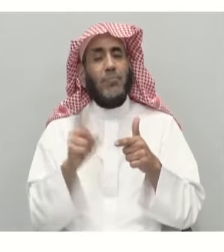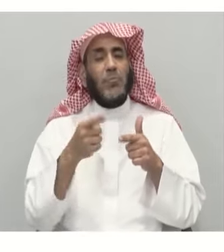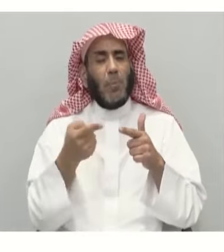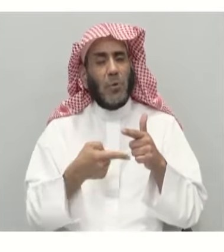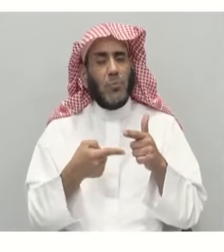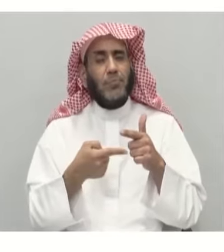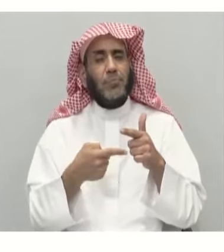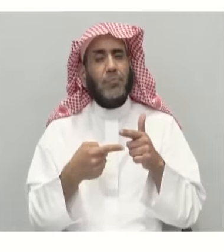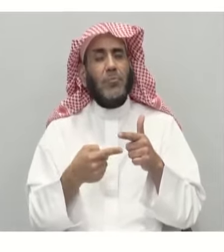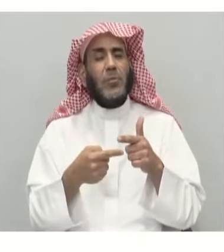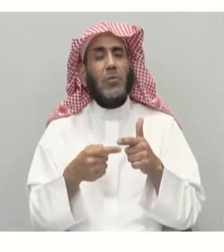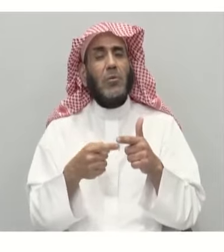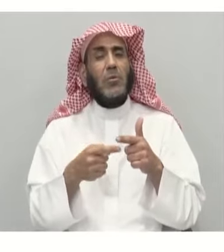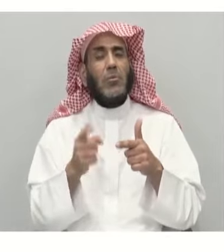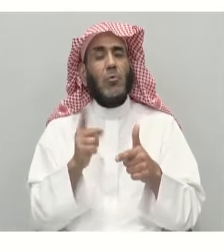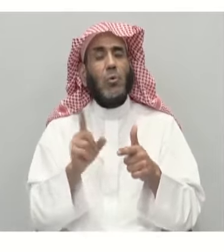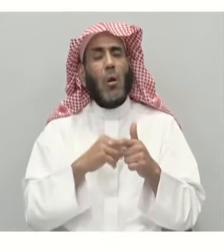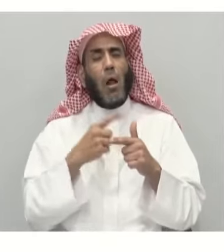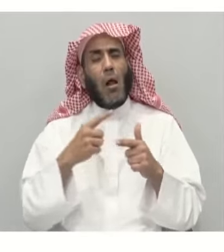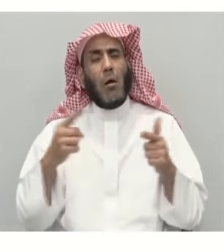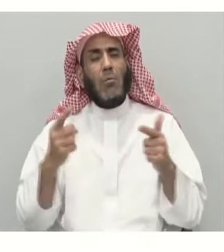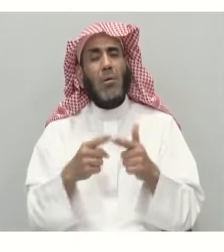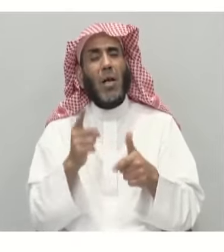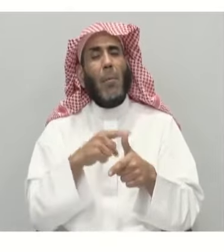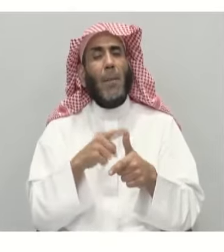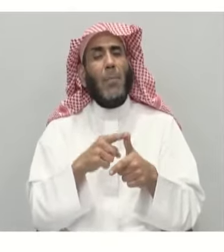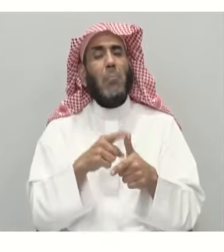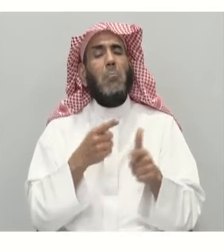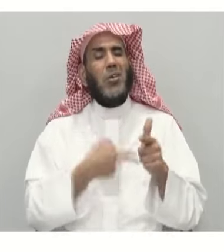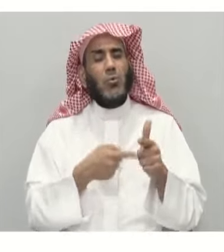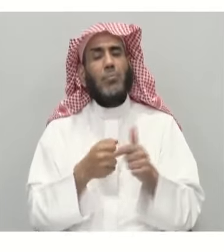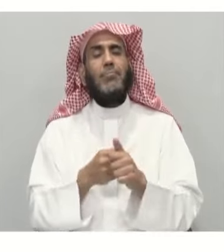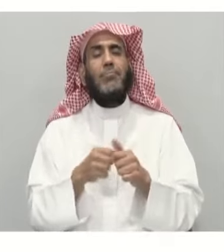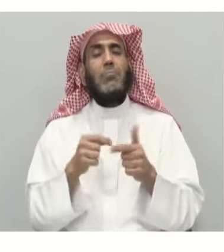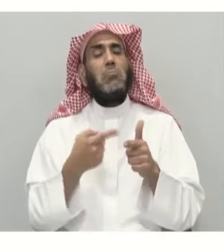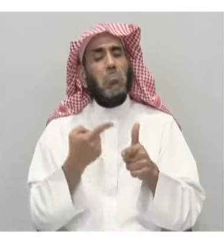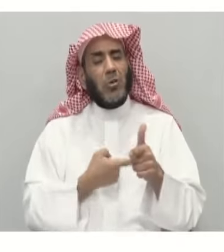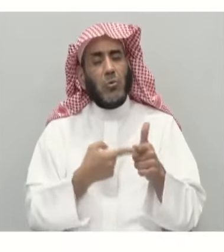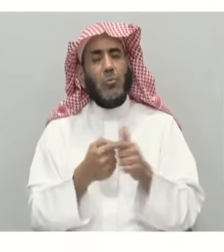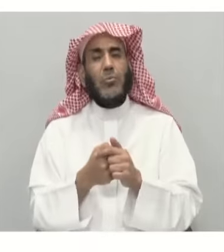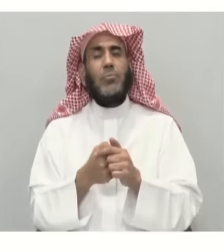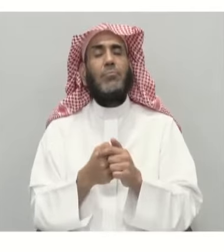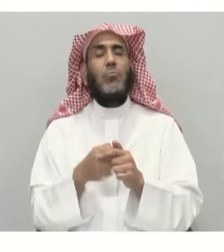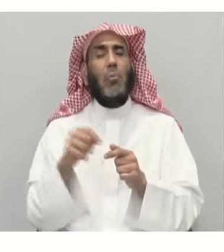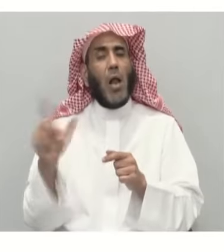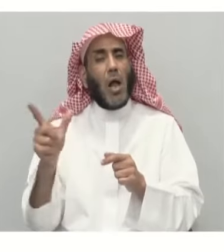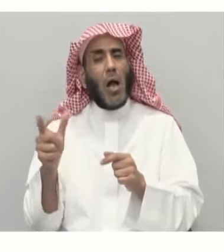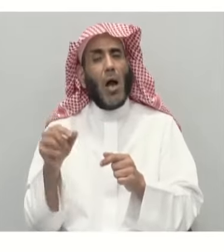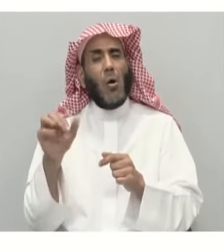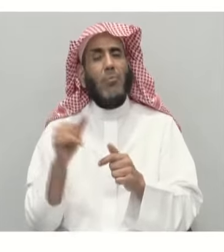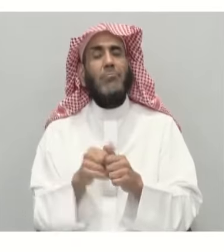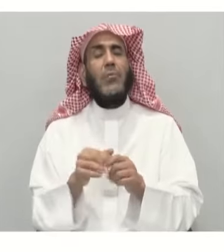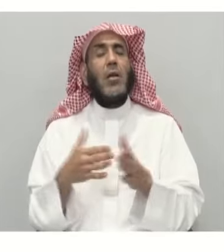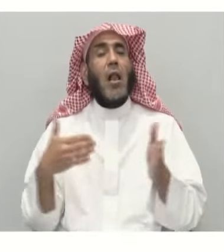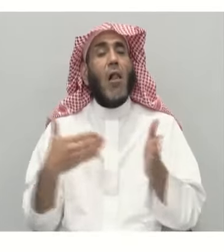مكسوره على الاطلاق هنا ونقول ايضا اذا كان ما قبلها مكسور اذا كان ما قبلها مكسور في